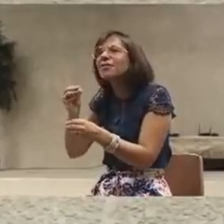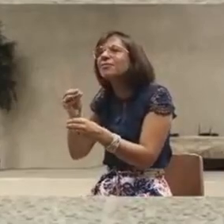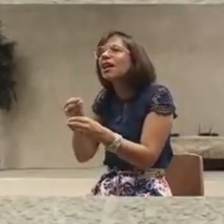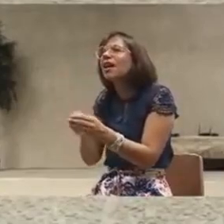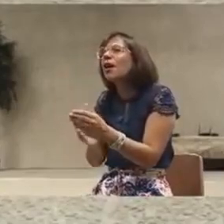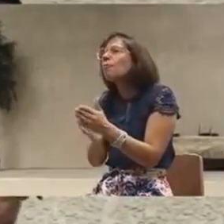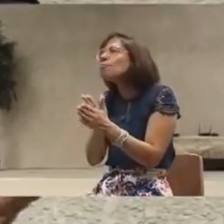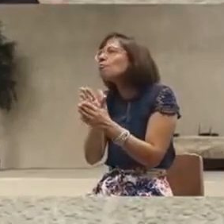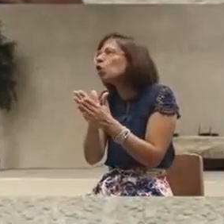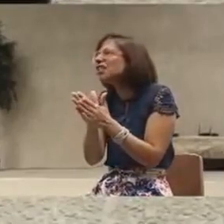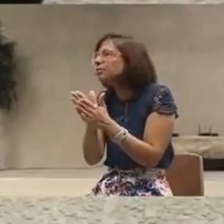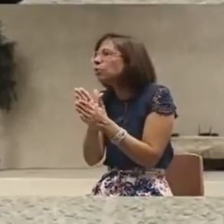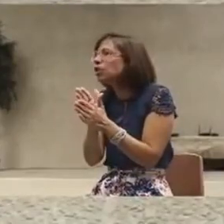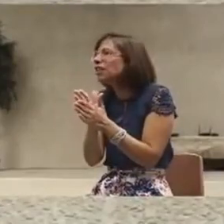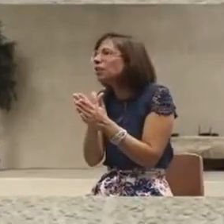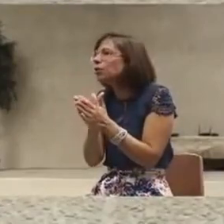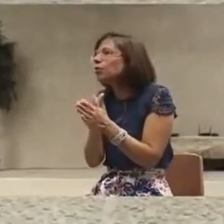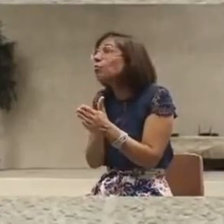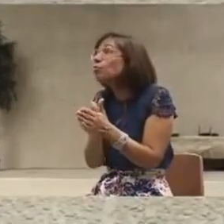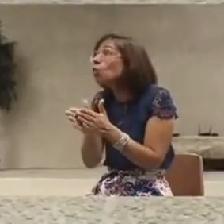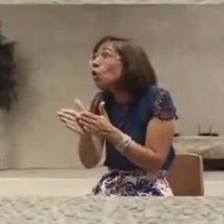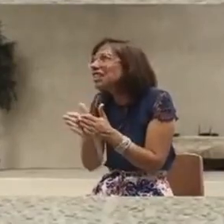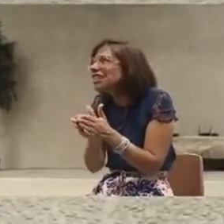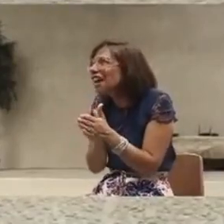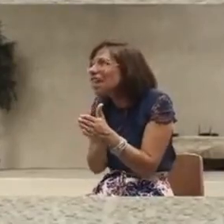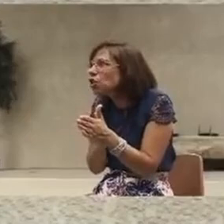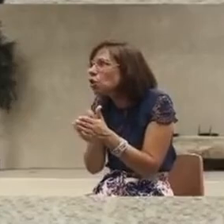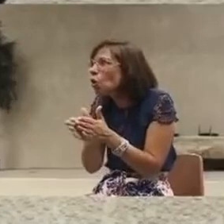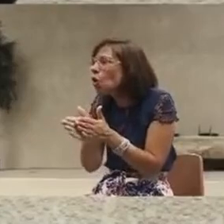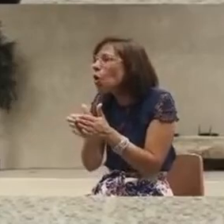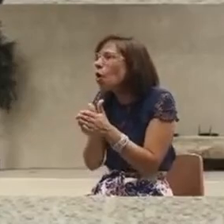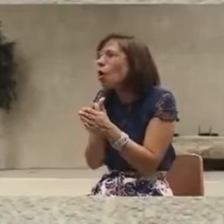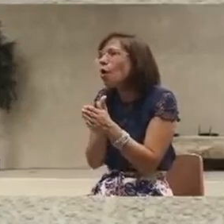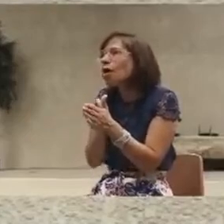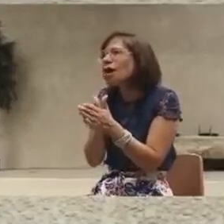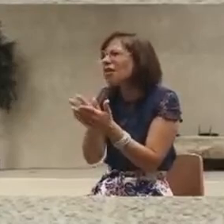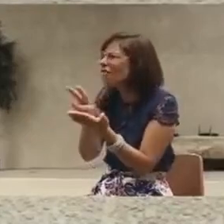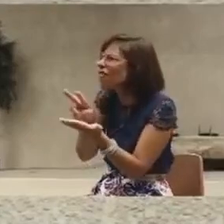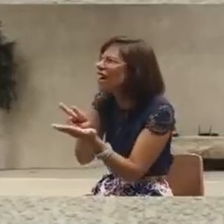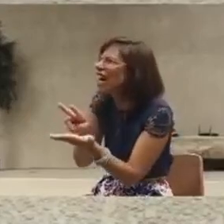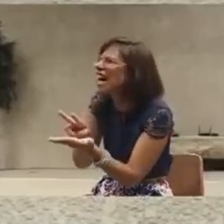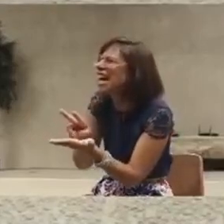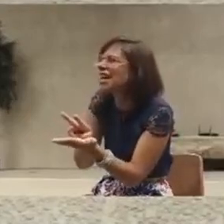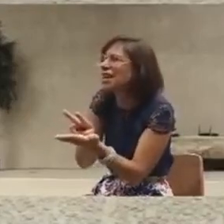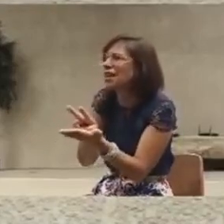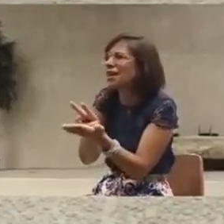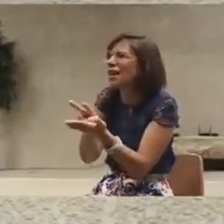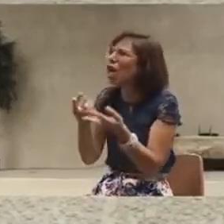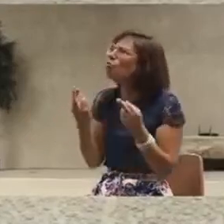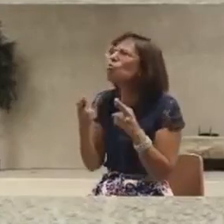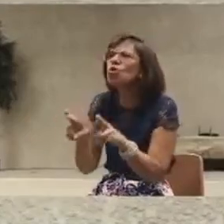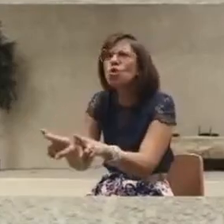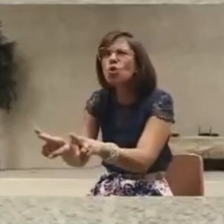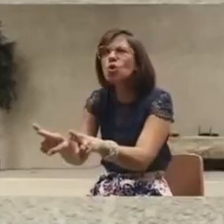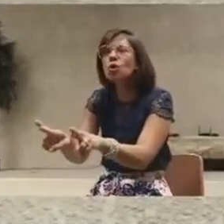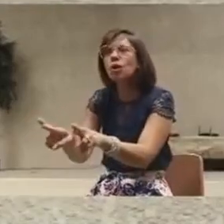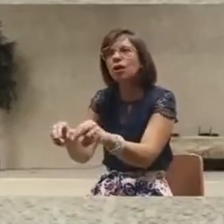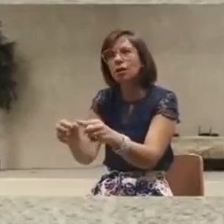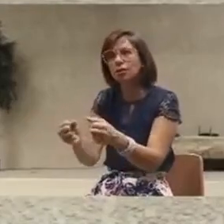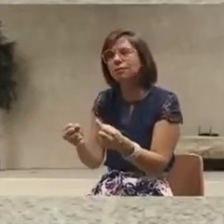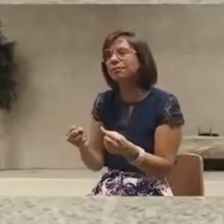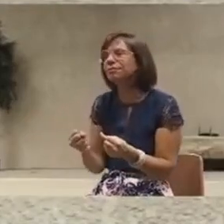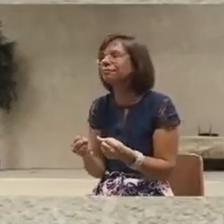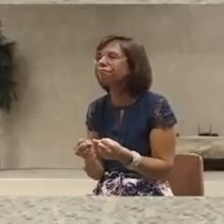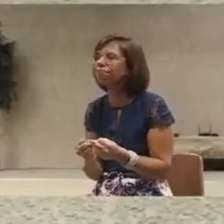Dans le désert, on est enseigné. Vous savez que c'est quand on souffre qu'on est prompt à